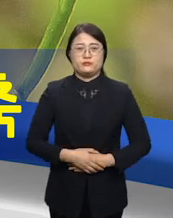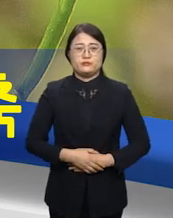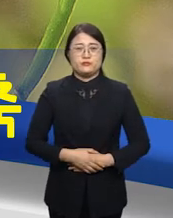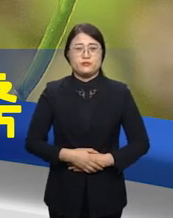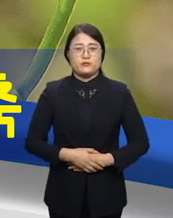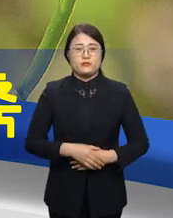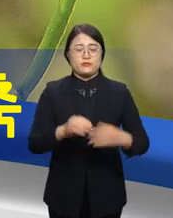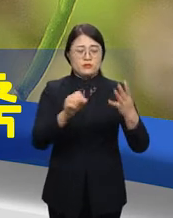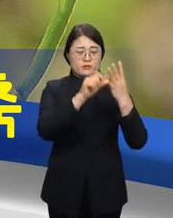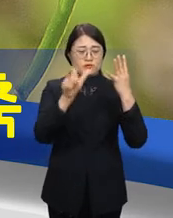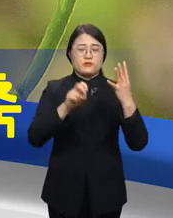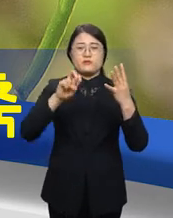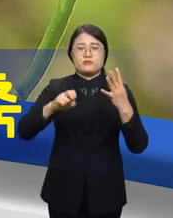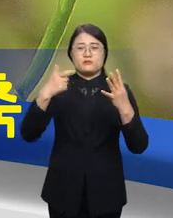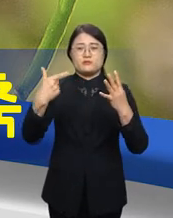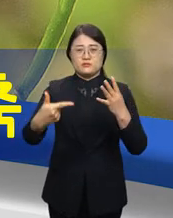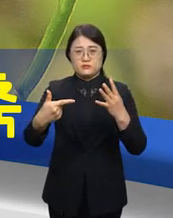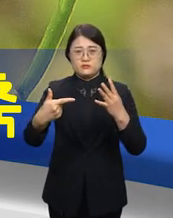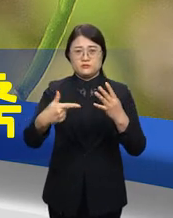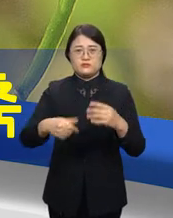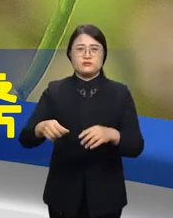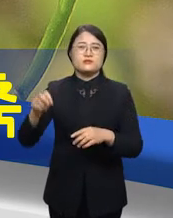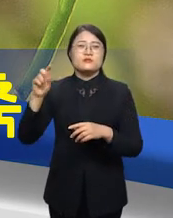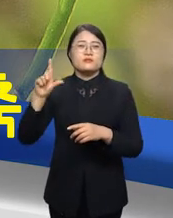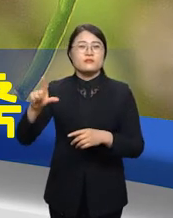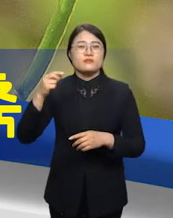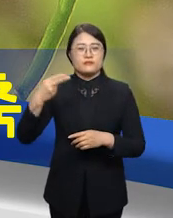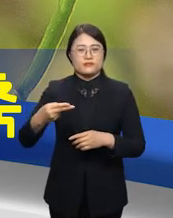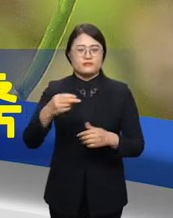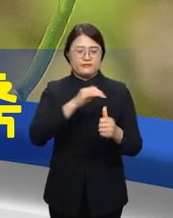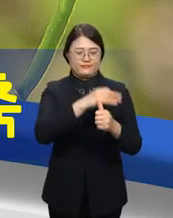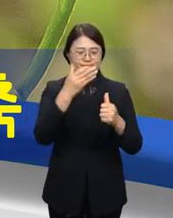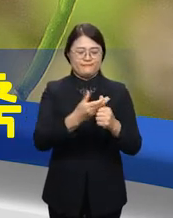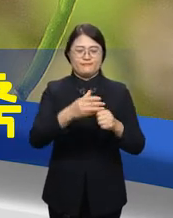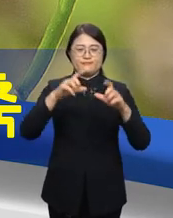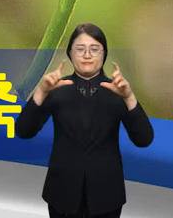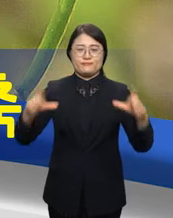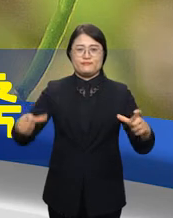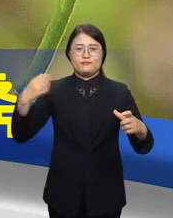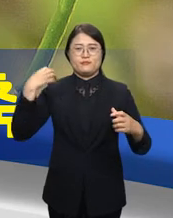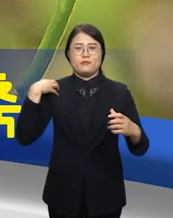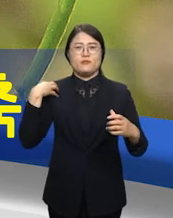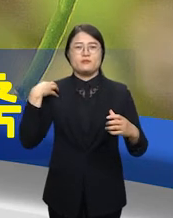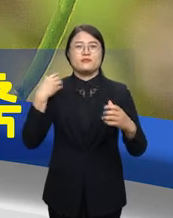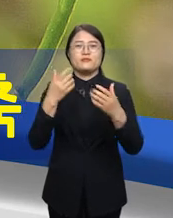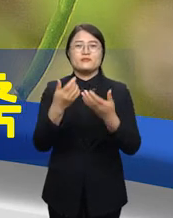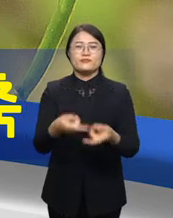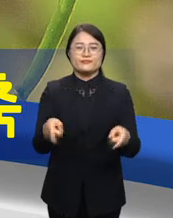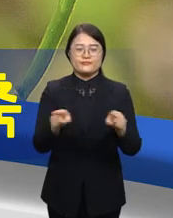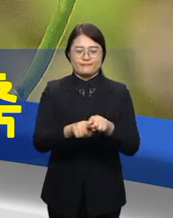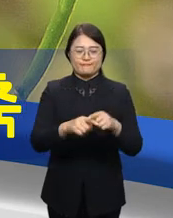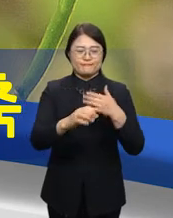위해 4월 27일 LH 한국토지주택공사 안양권 주거복지지사와 함께